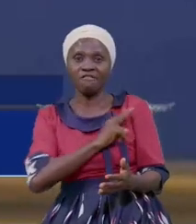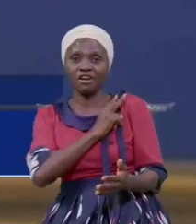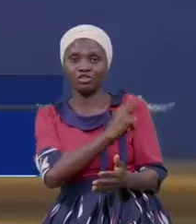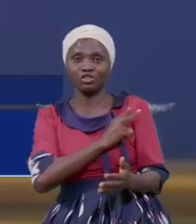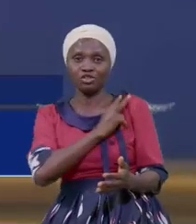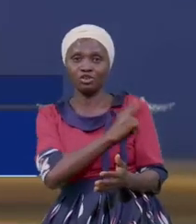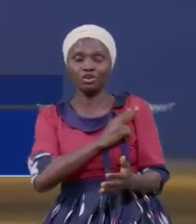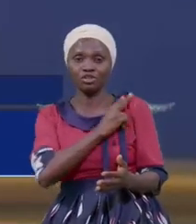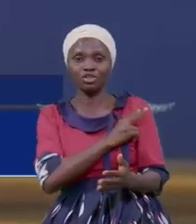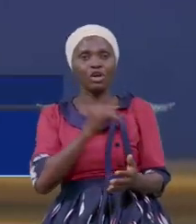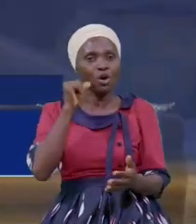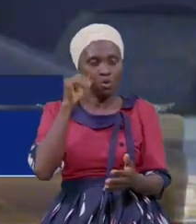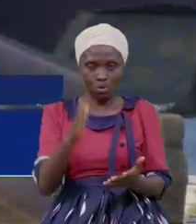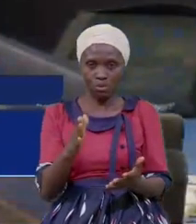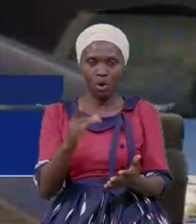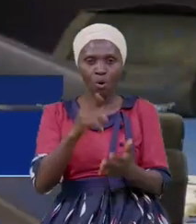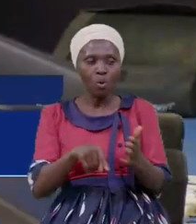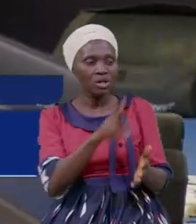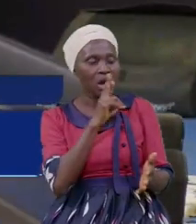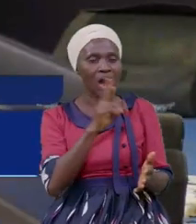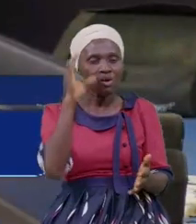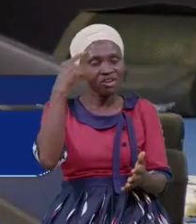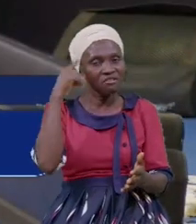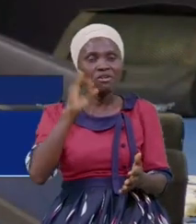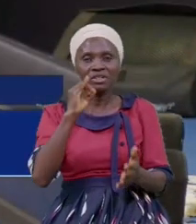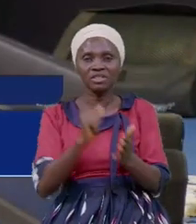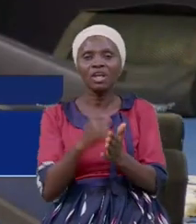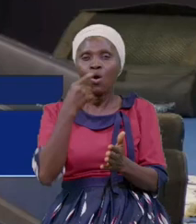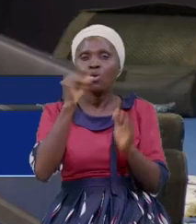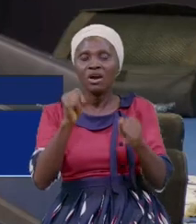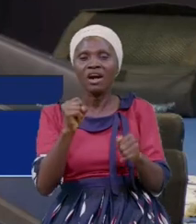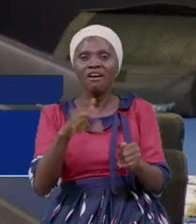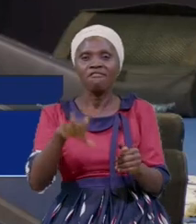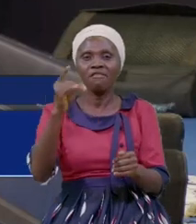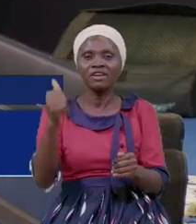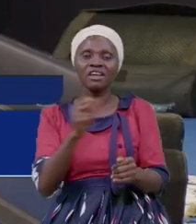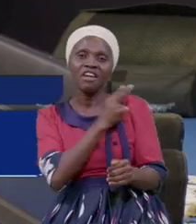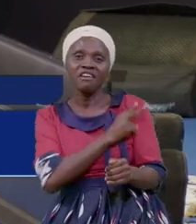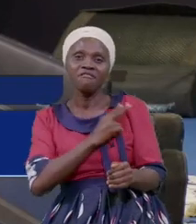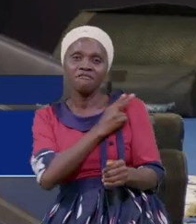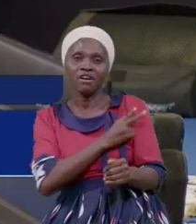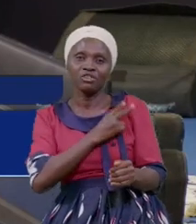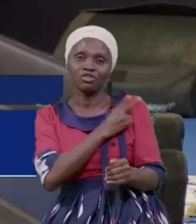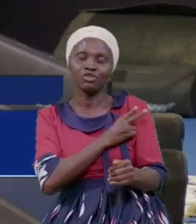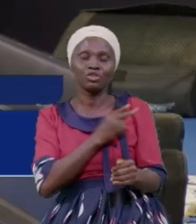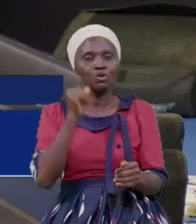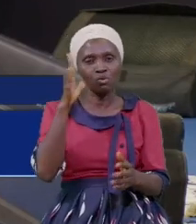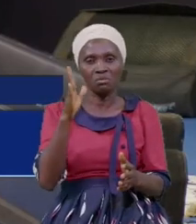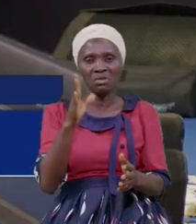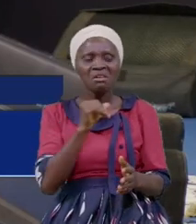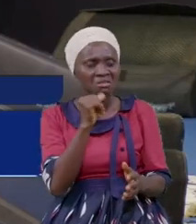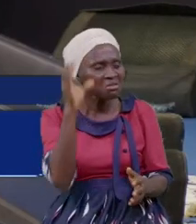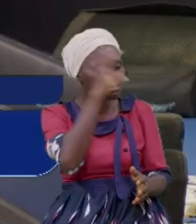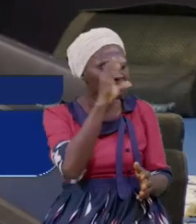désire d'apprendre ce qui cherche qui peut trouver une femme vertueuse on cherche un leader on ne cherche pas le